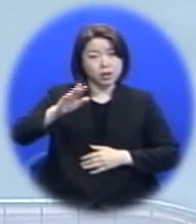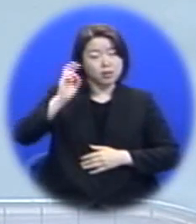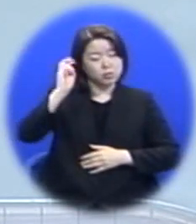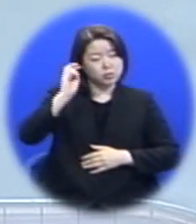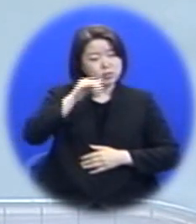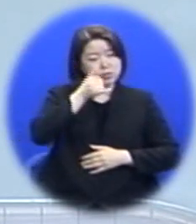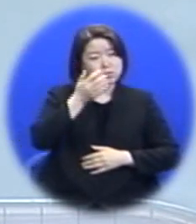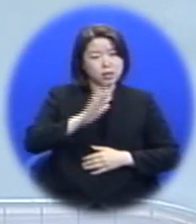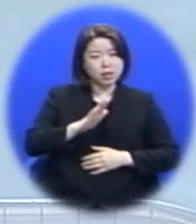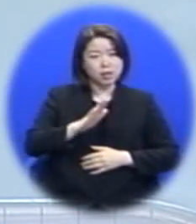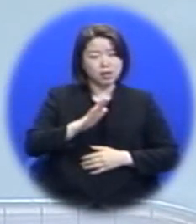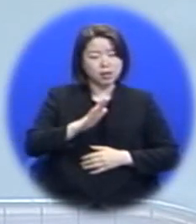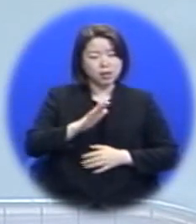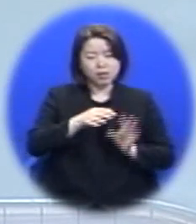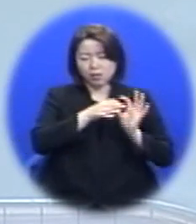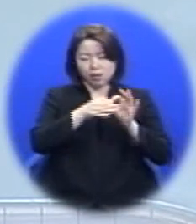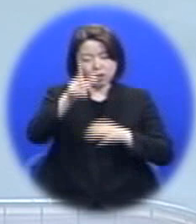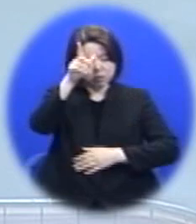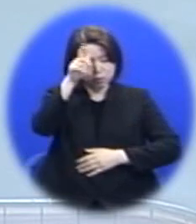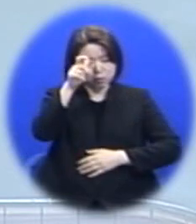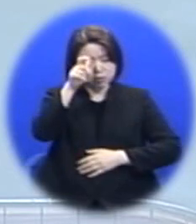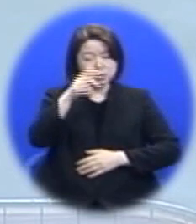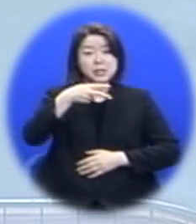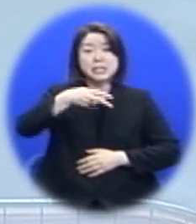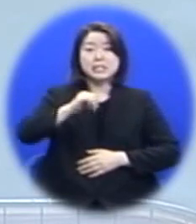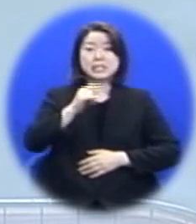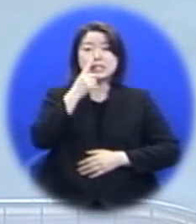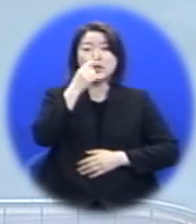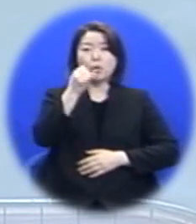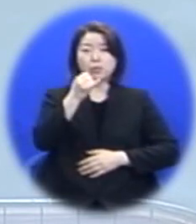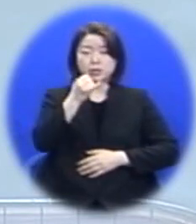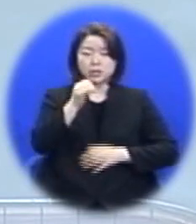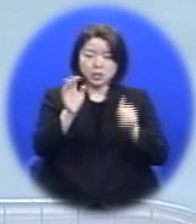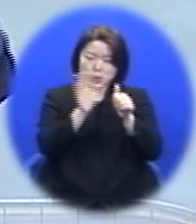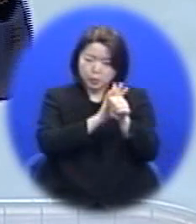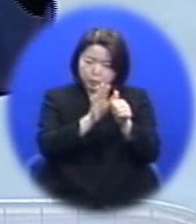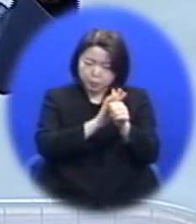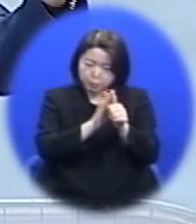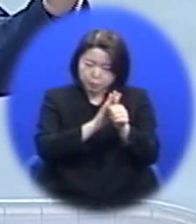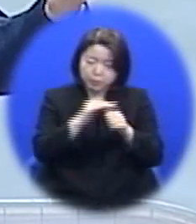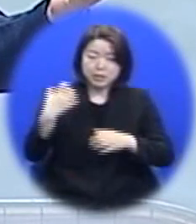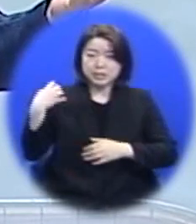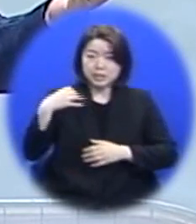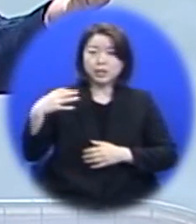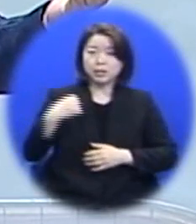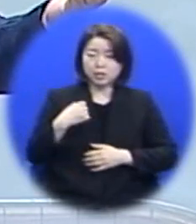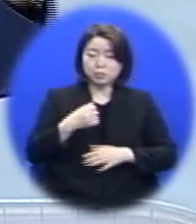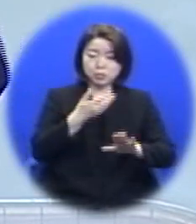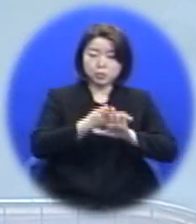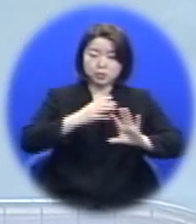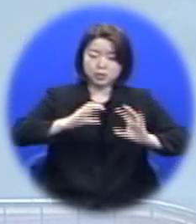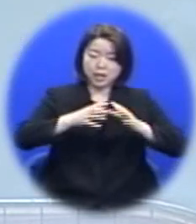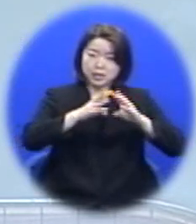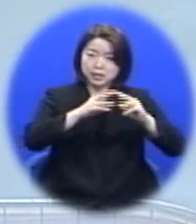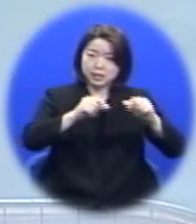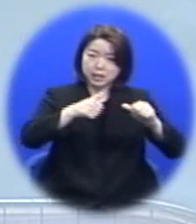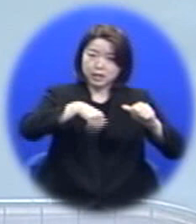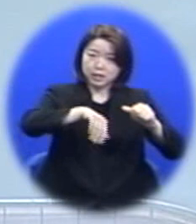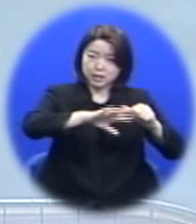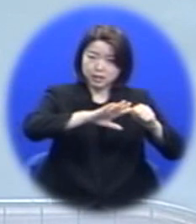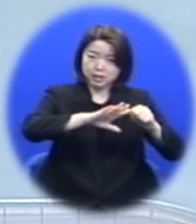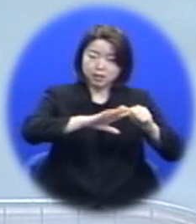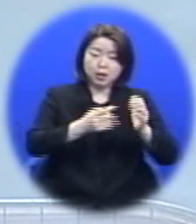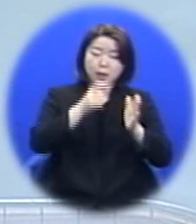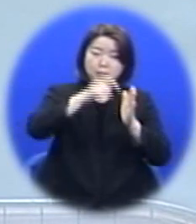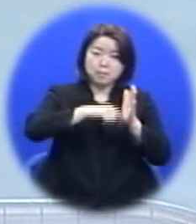따라서 시어머니를 돌볼 책임을 지고 이방 땅이 될 베들레헴으로